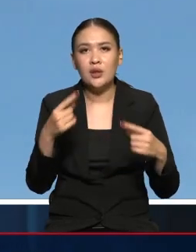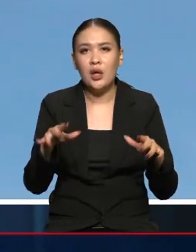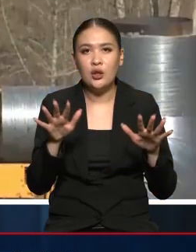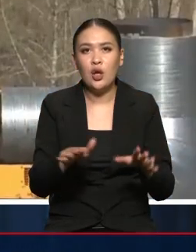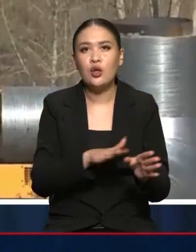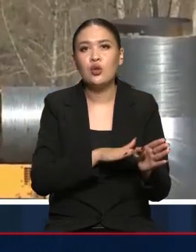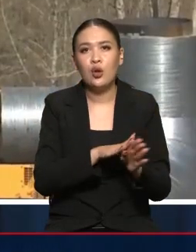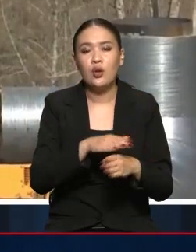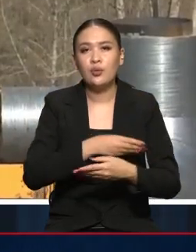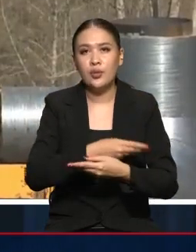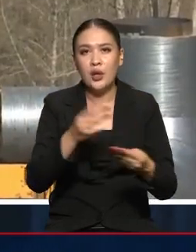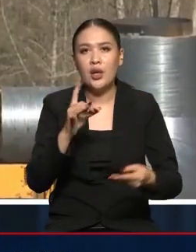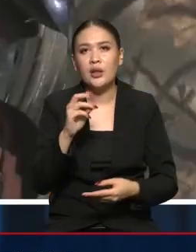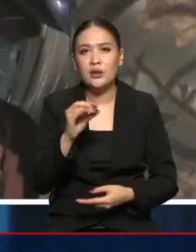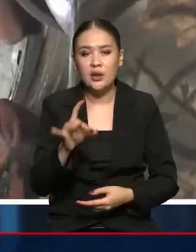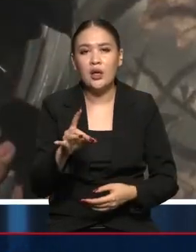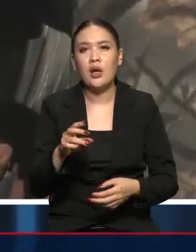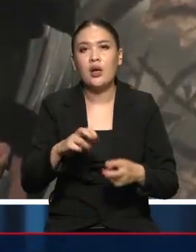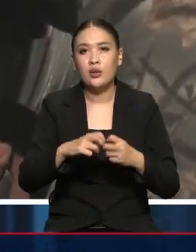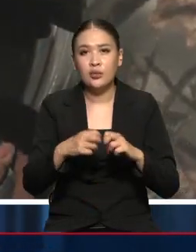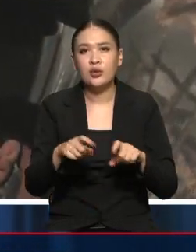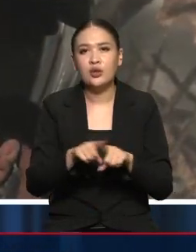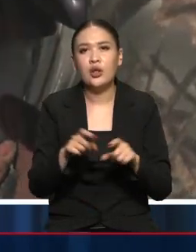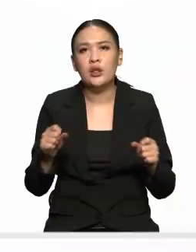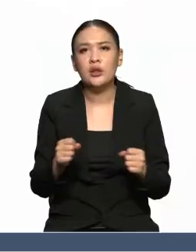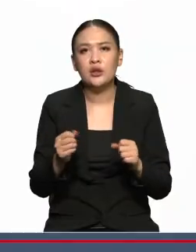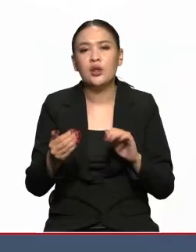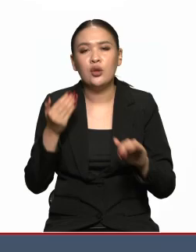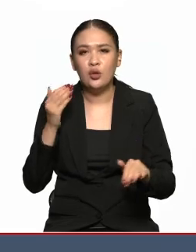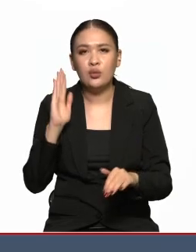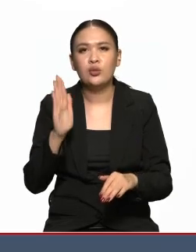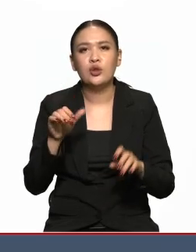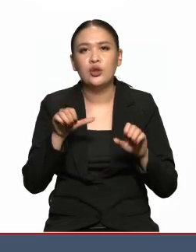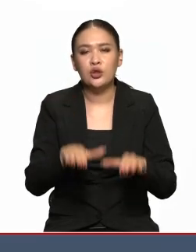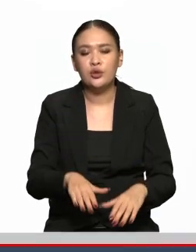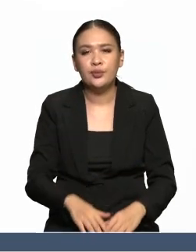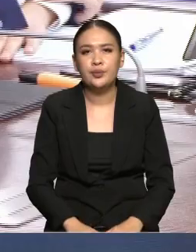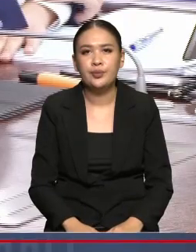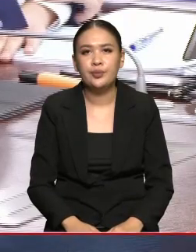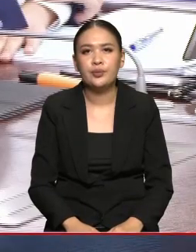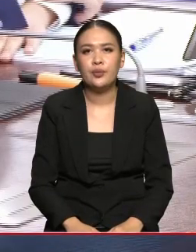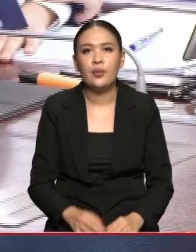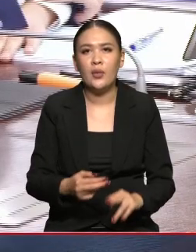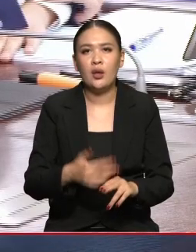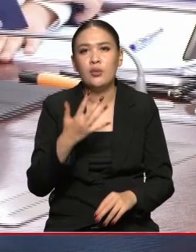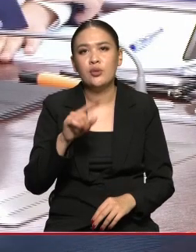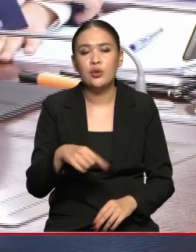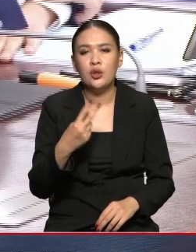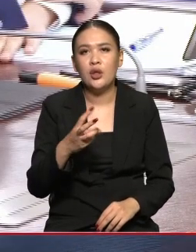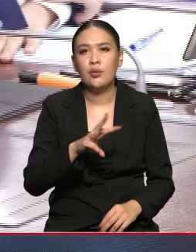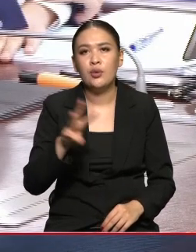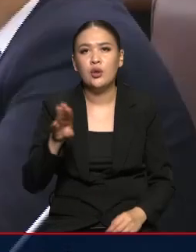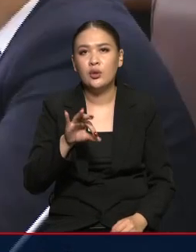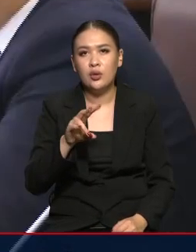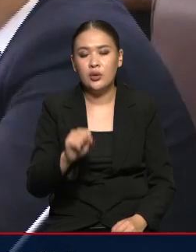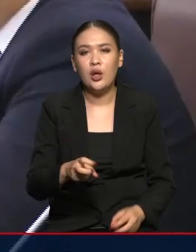толық қамтылды. Риддердегі мәселе де қыс түскенше реттеледі деп отыр. Отын қоймаларында 5,2 миллион тонна